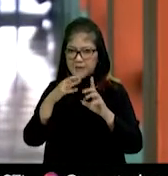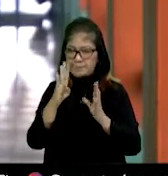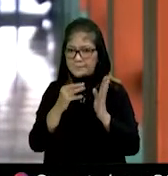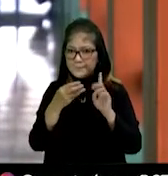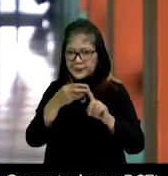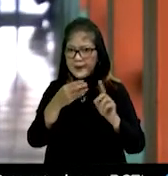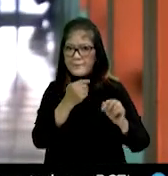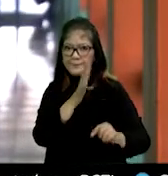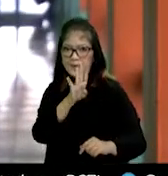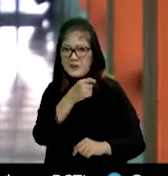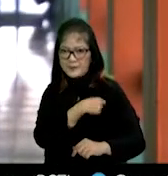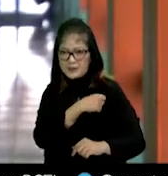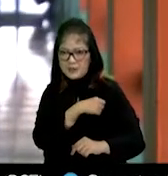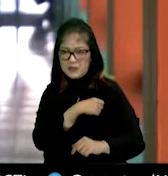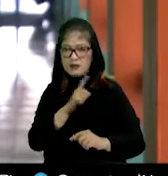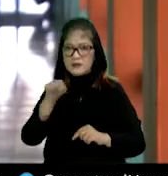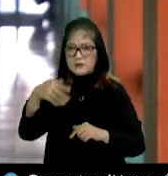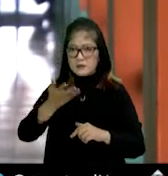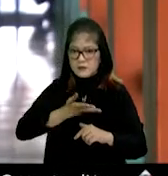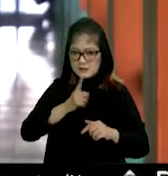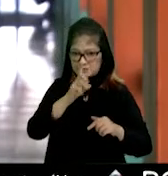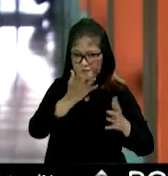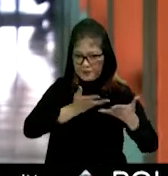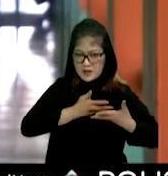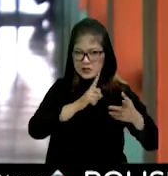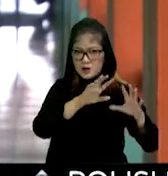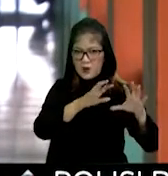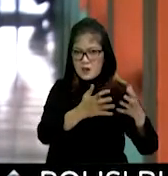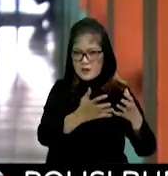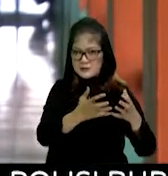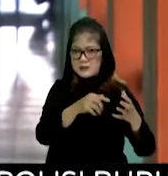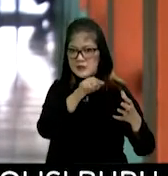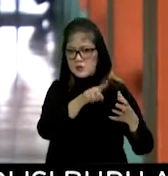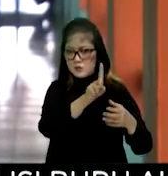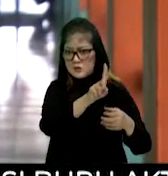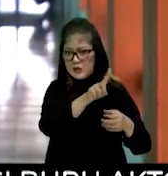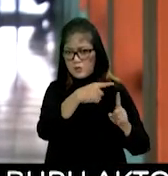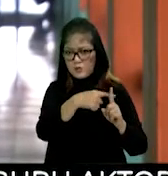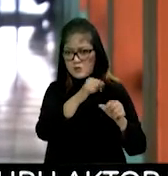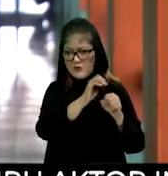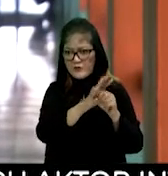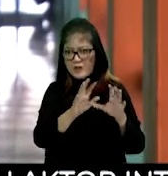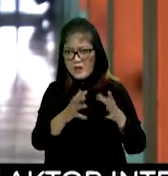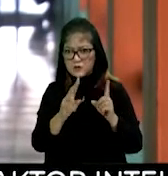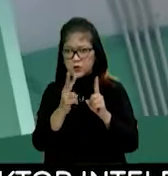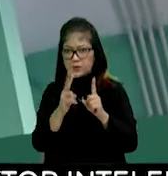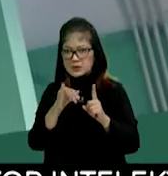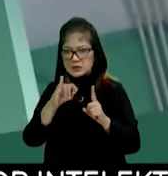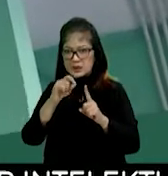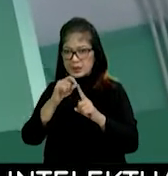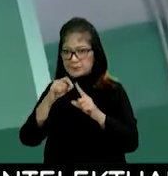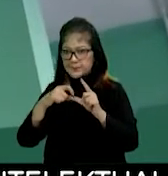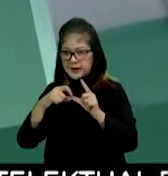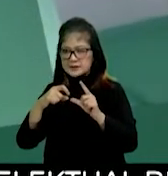nantinya satu kelas di mana siswa tersebut berasal, ini yakni di kelas 12 IPS, ini akan